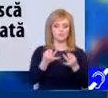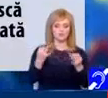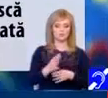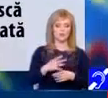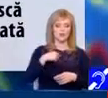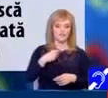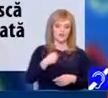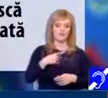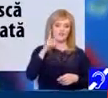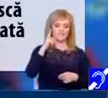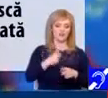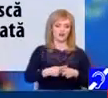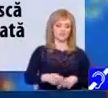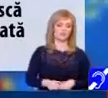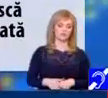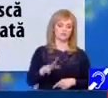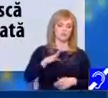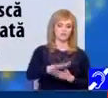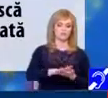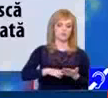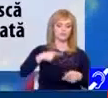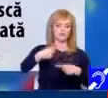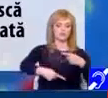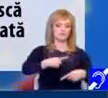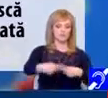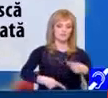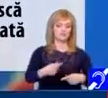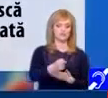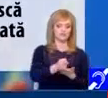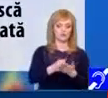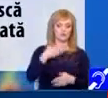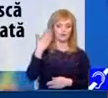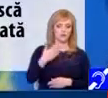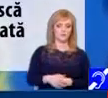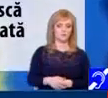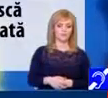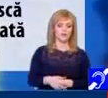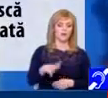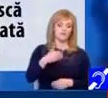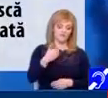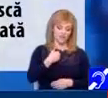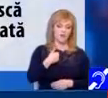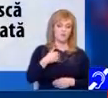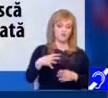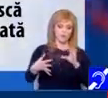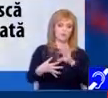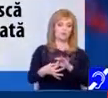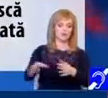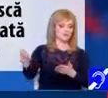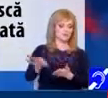peste Prut, continuând tradițiile și datinile românești pentru conviețuirea frățească a neamului românesc, declarăm unirea imediată